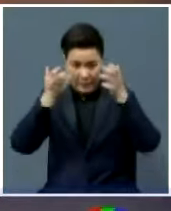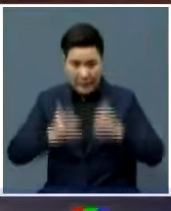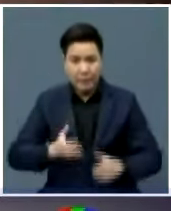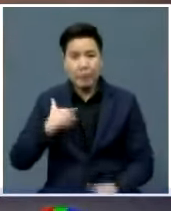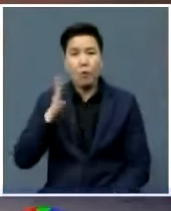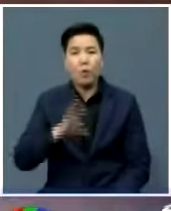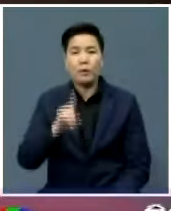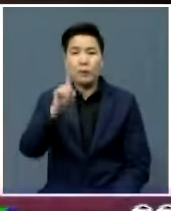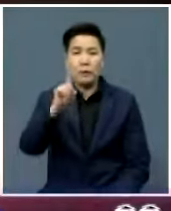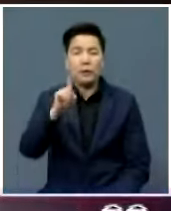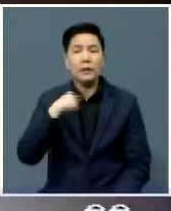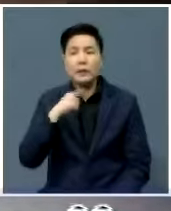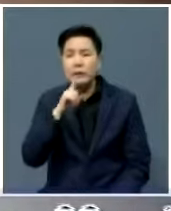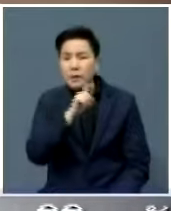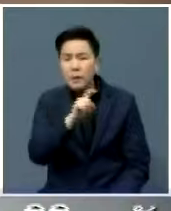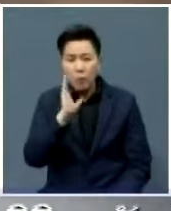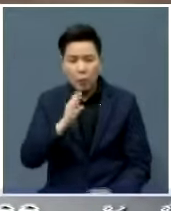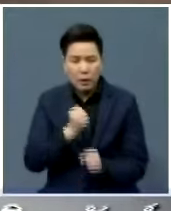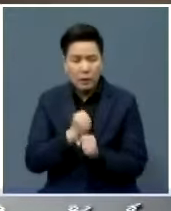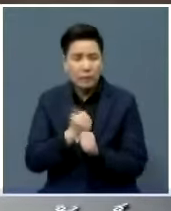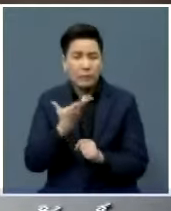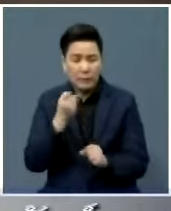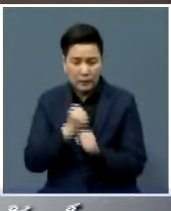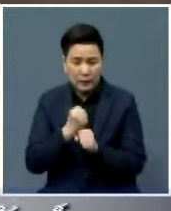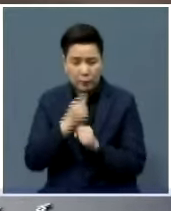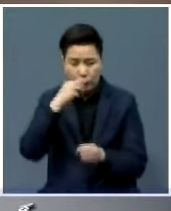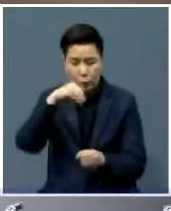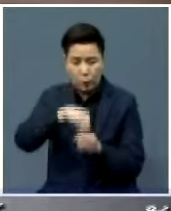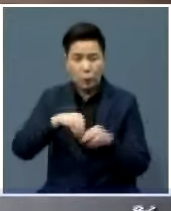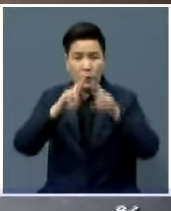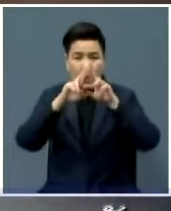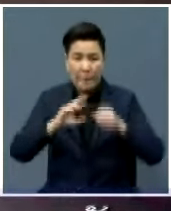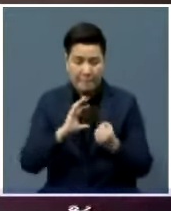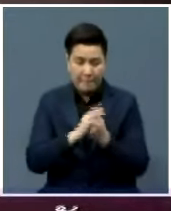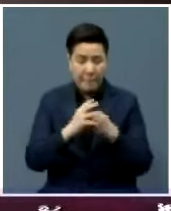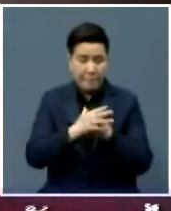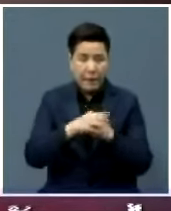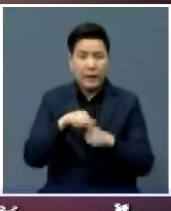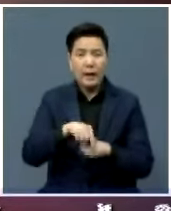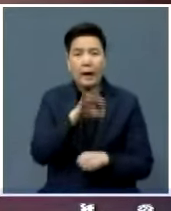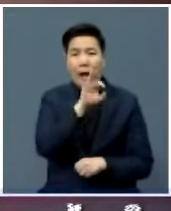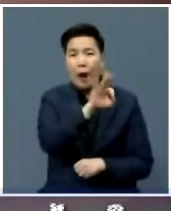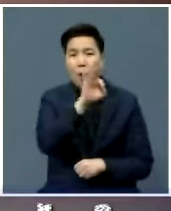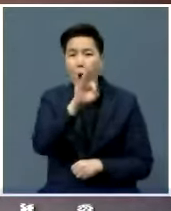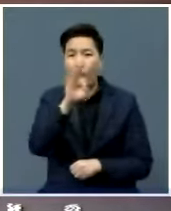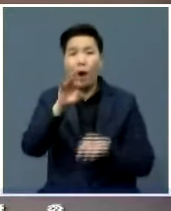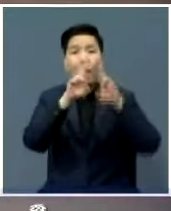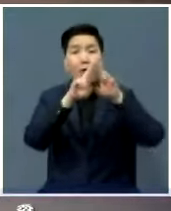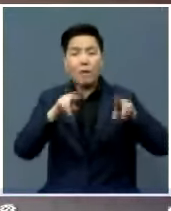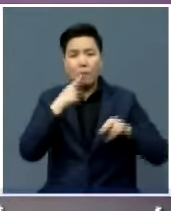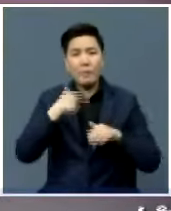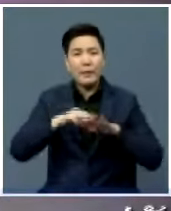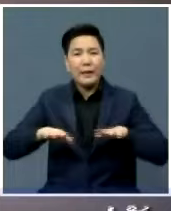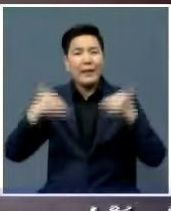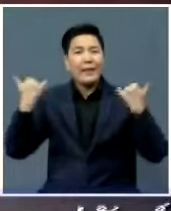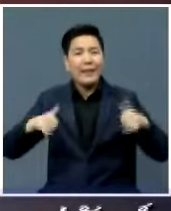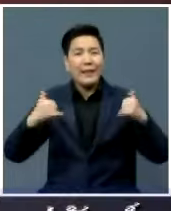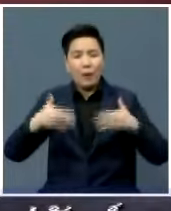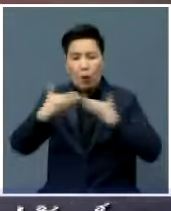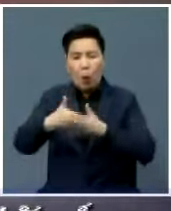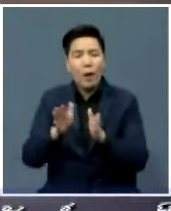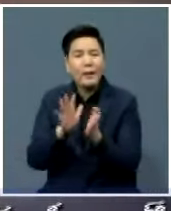ก1รายสอบถามนายจิตกรชื่นชมชิดซึ่งอยู่ที่ร้านผักสด4ฤดู999เล่าว่ามีเด็กขึ้นไปเล่น